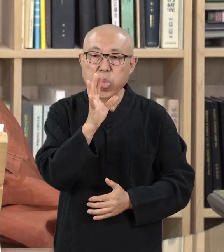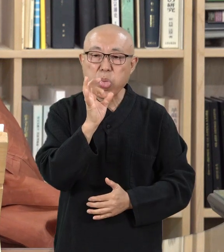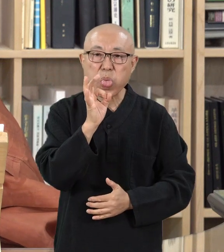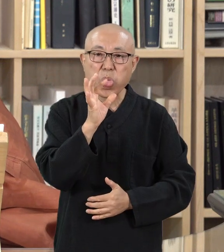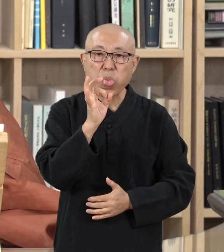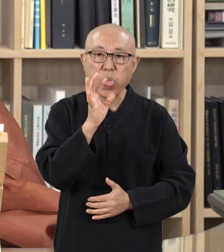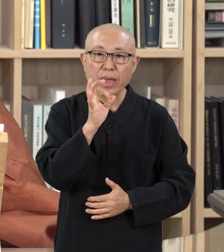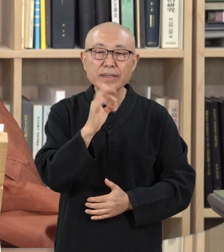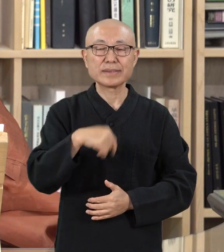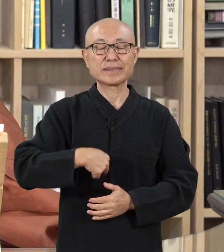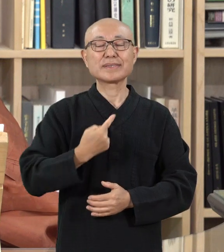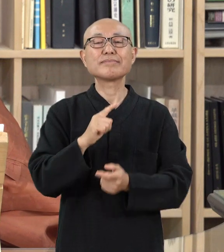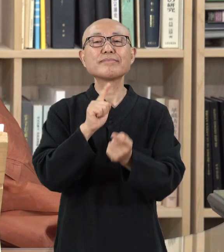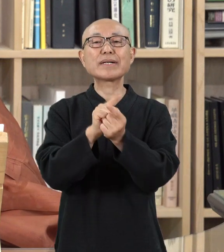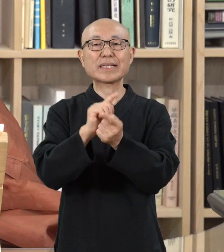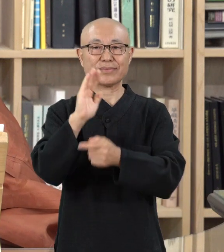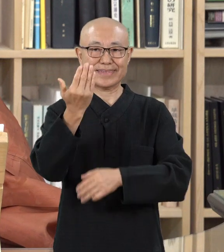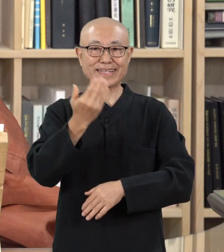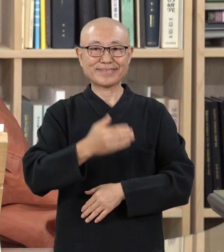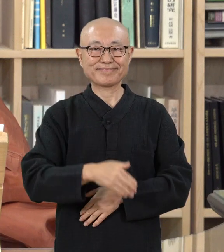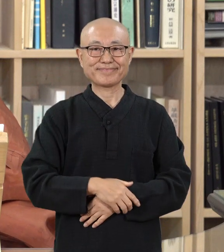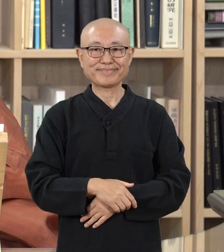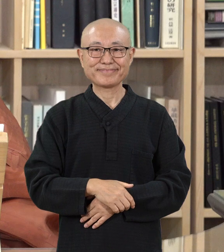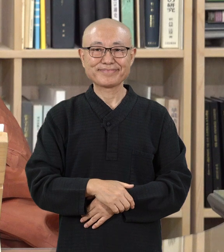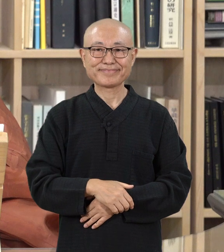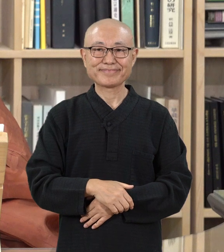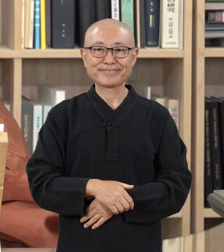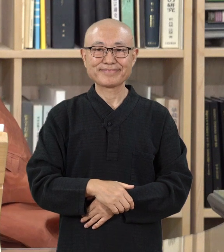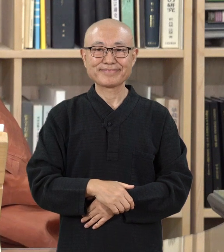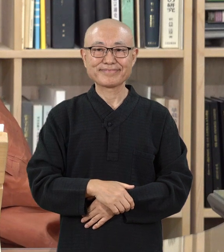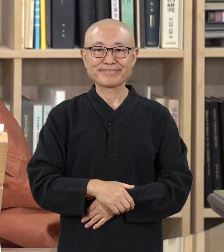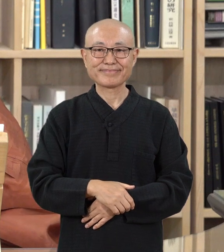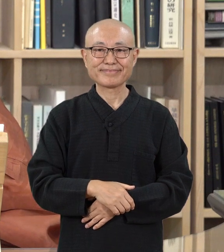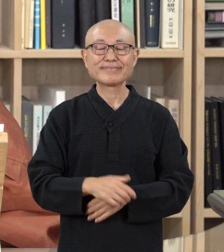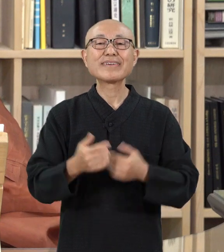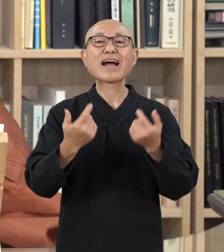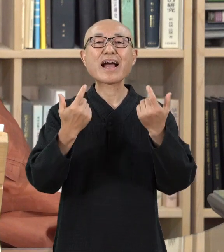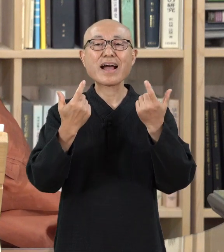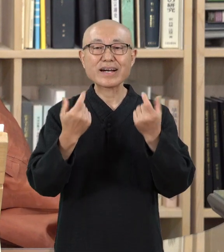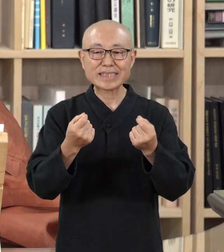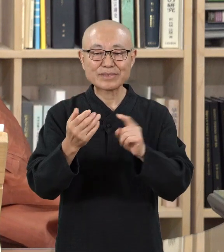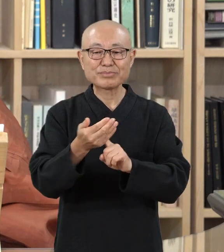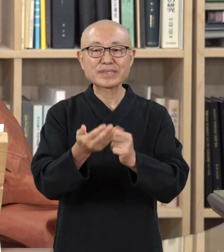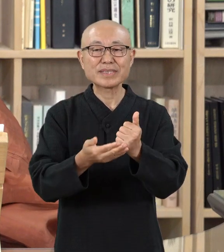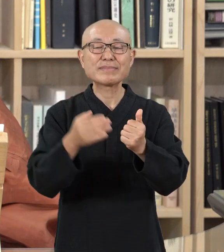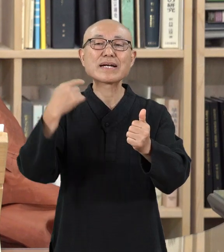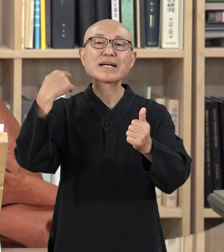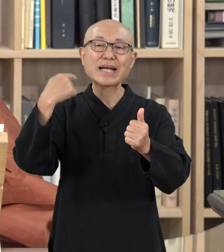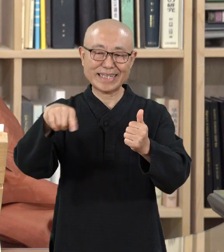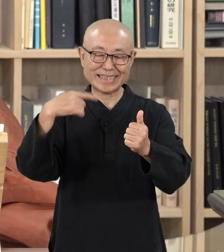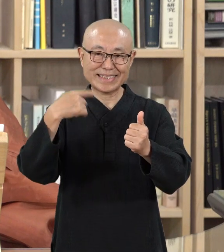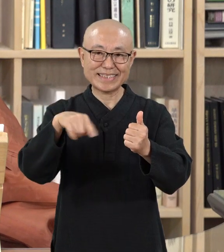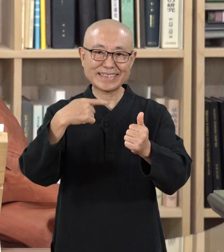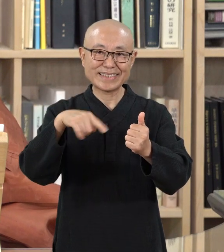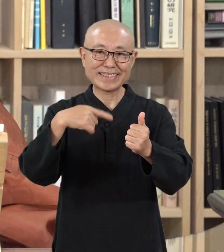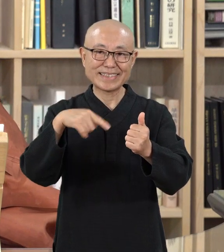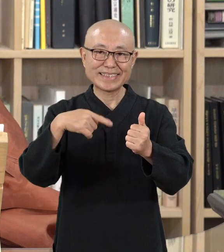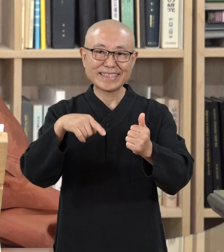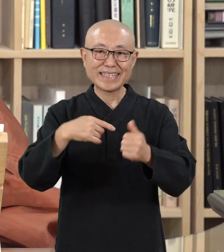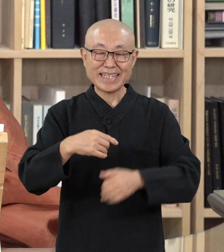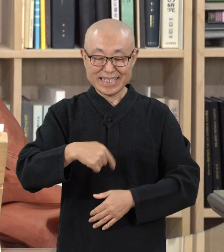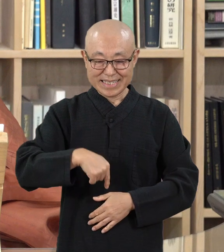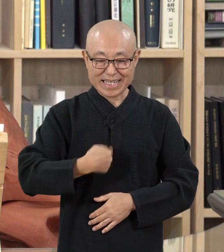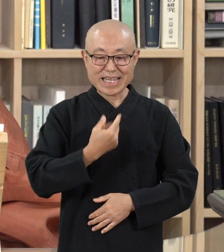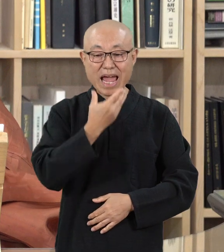자기를 만날 수 있는 것이다. 그리고 이러한 것이 부처님께서 가르치신 뭐